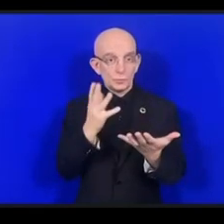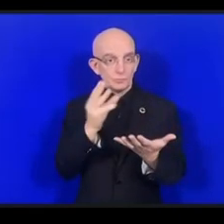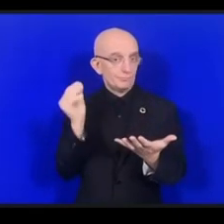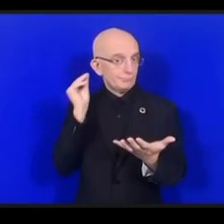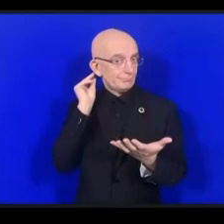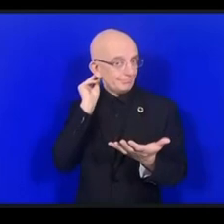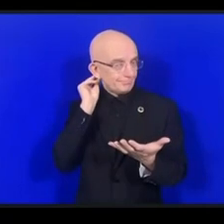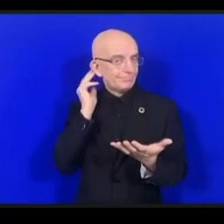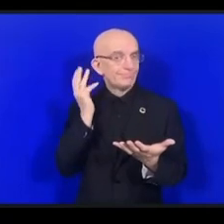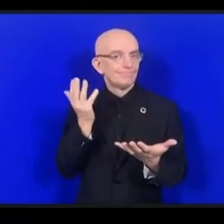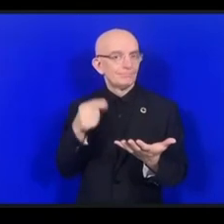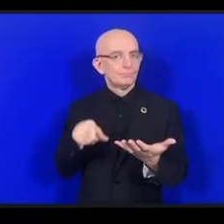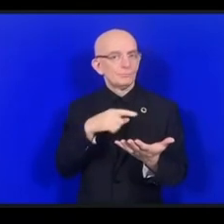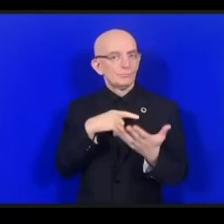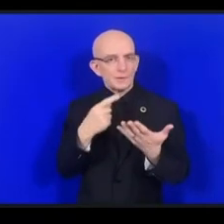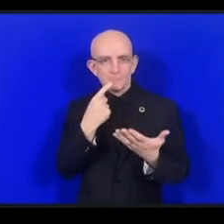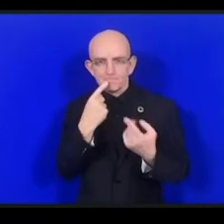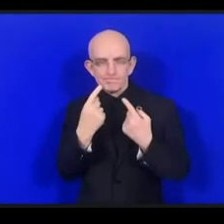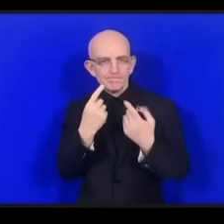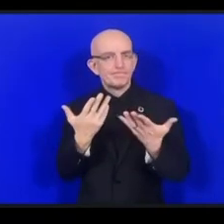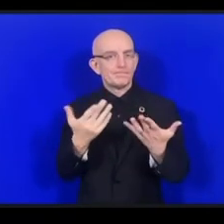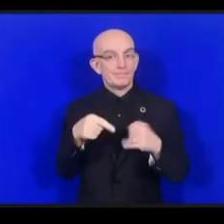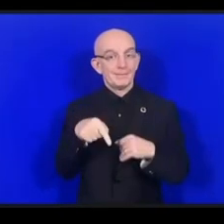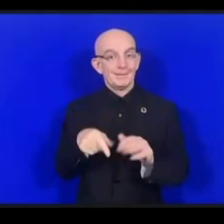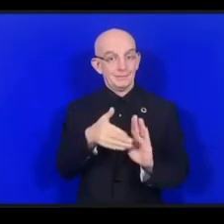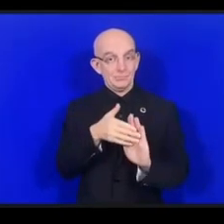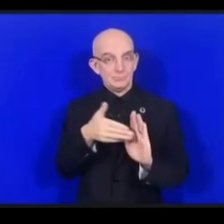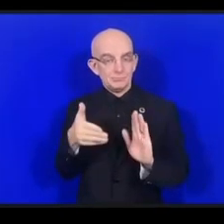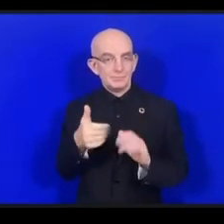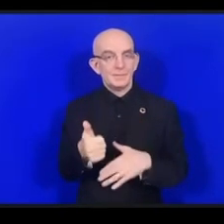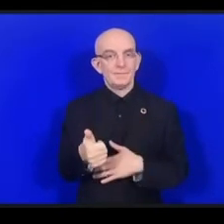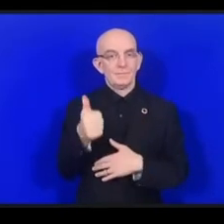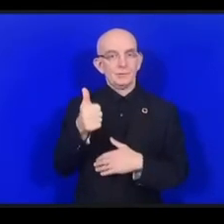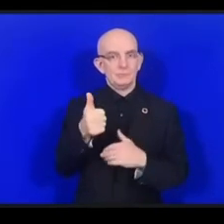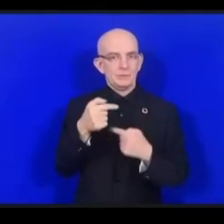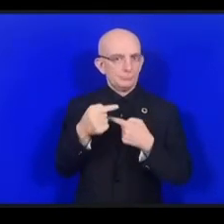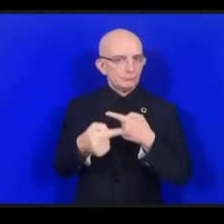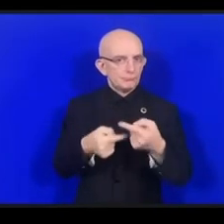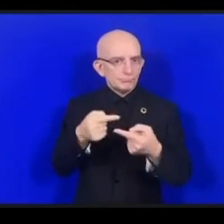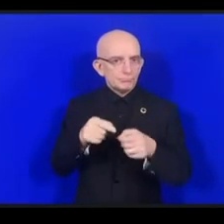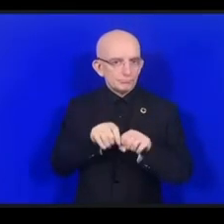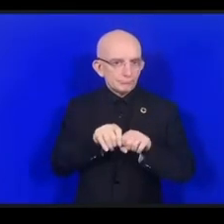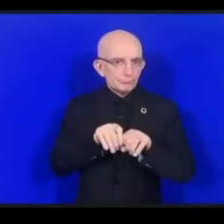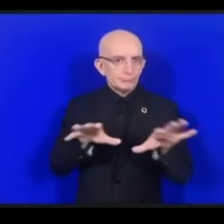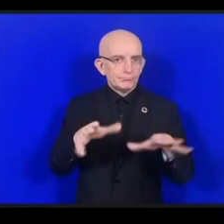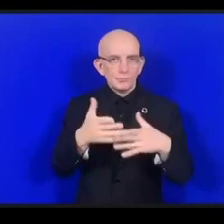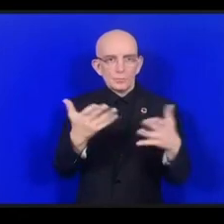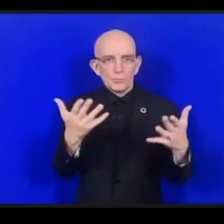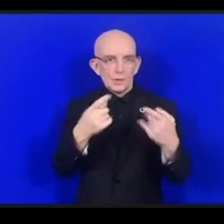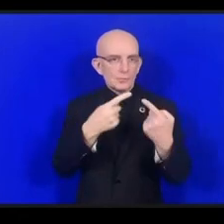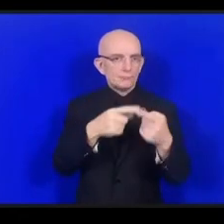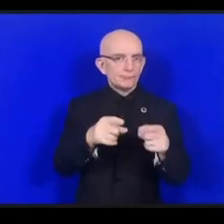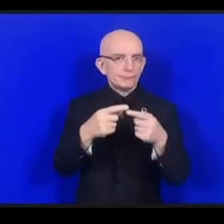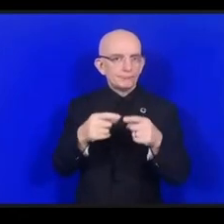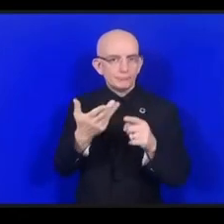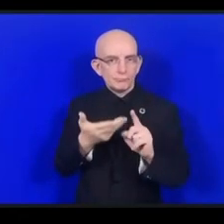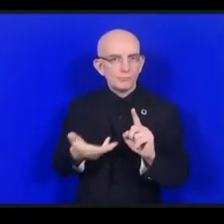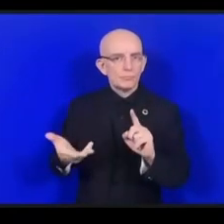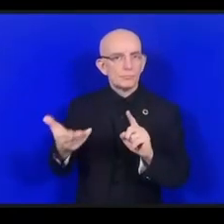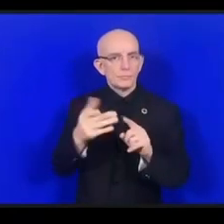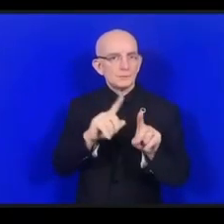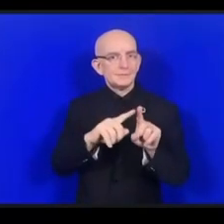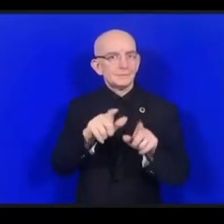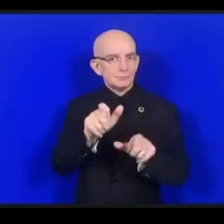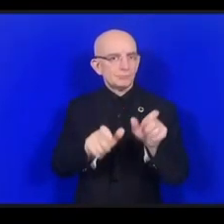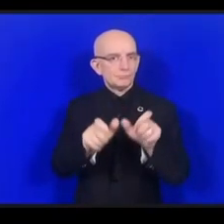点，进一步的扩大我们的DC 的框架，然后呢帮助各个